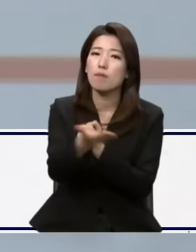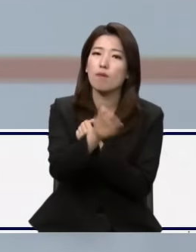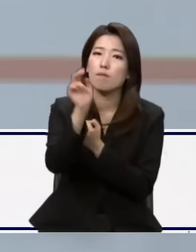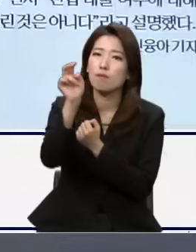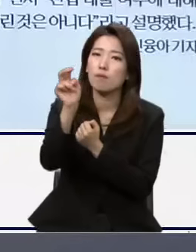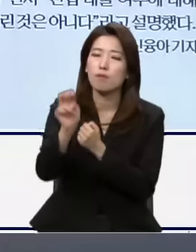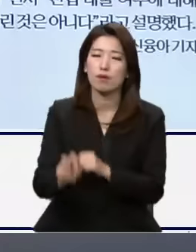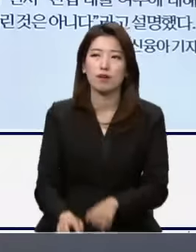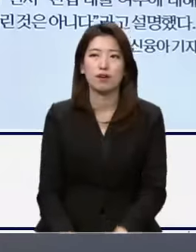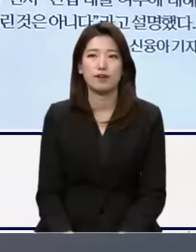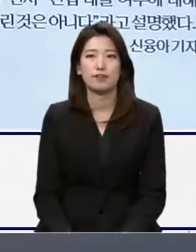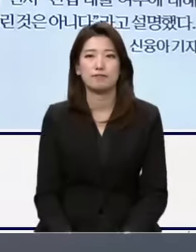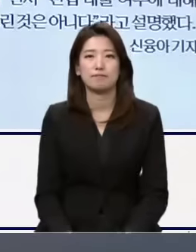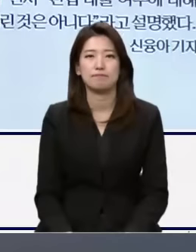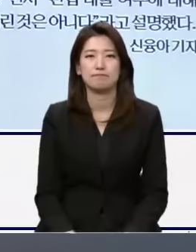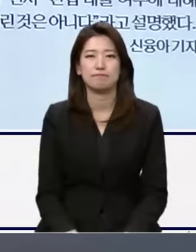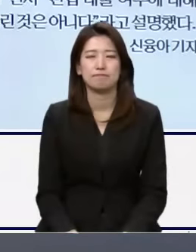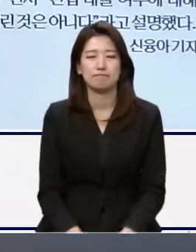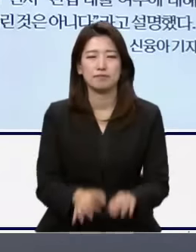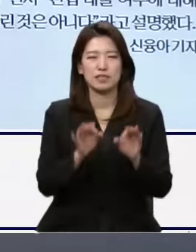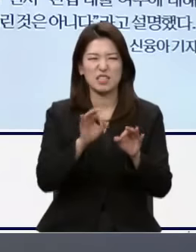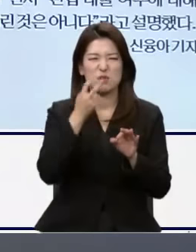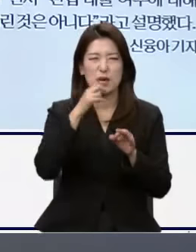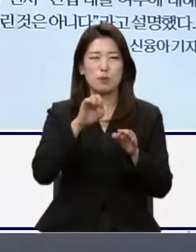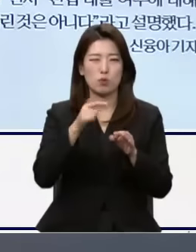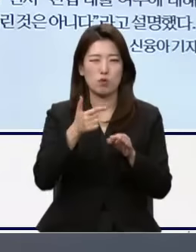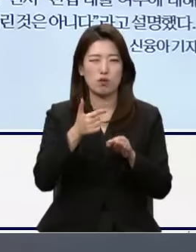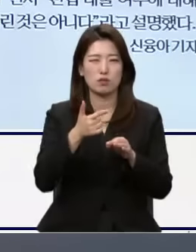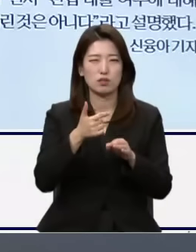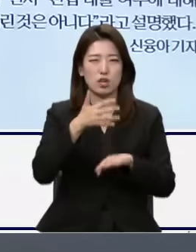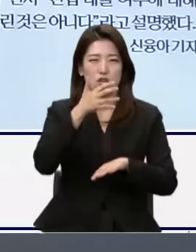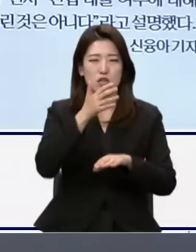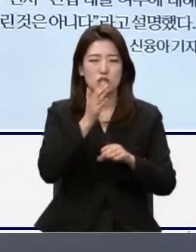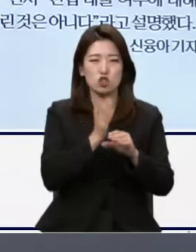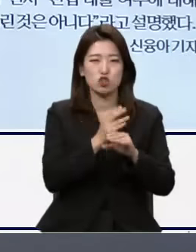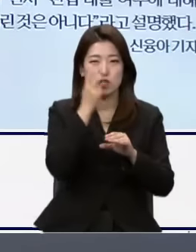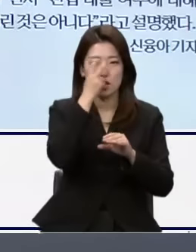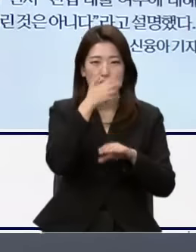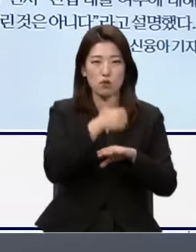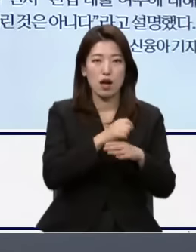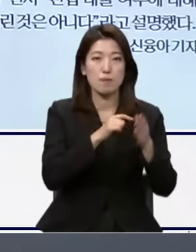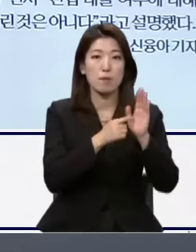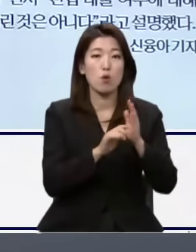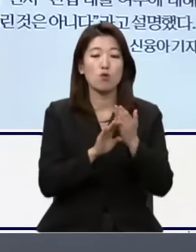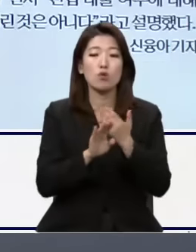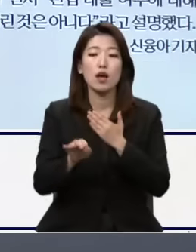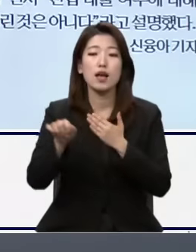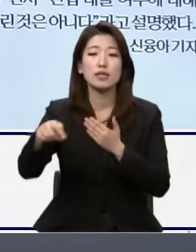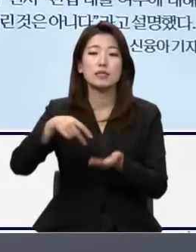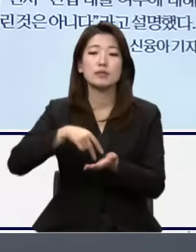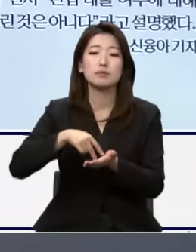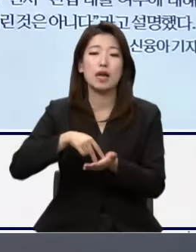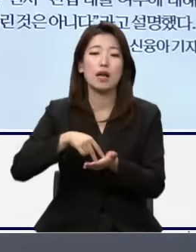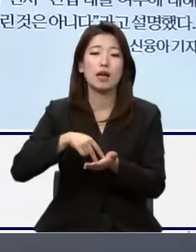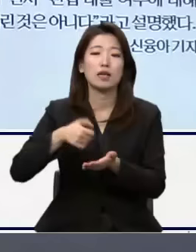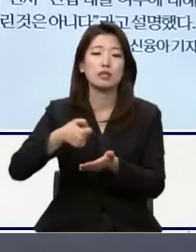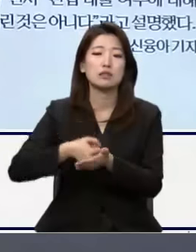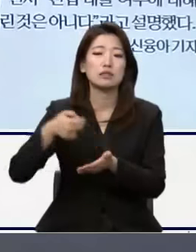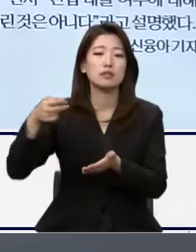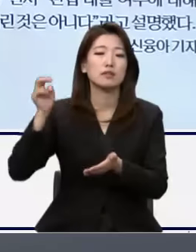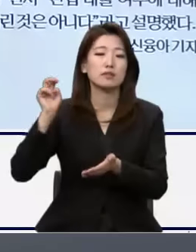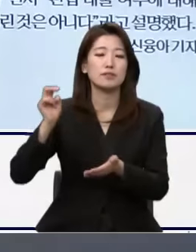있습니다네 일단 금과의 발표가 있으면 또 뭔가 입장이 있을 거다라는 말씀을 하셨어요데 어제